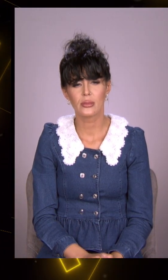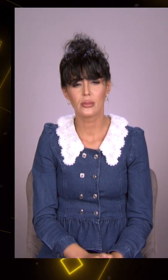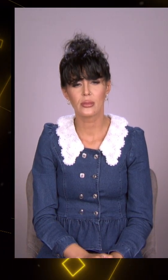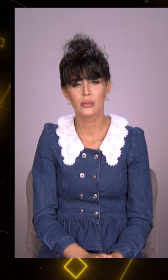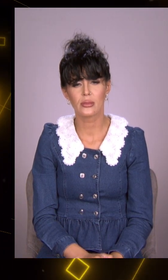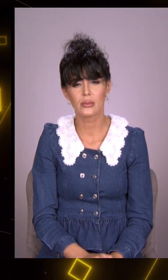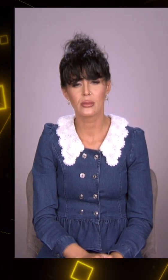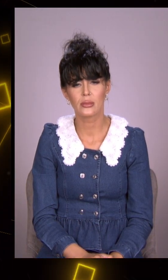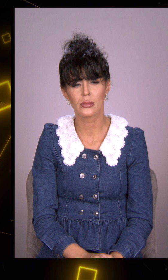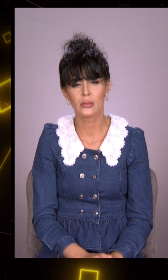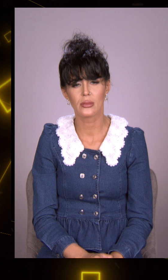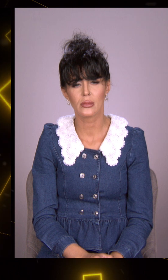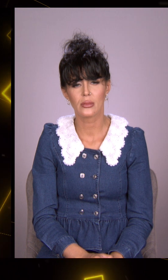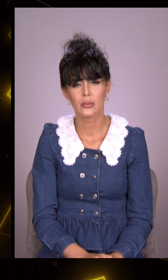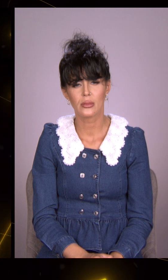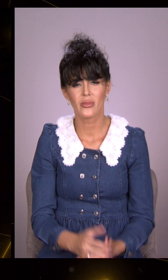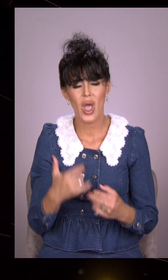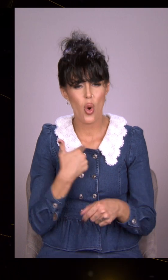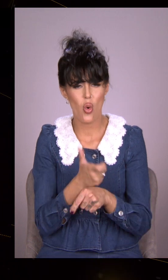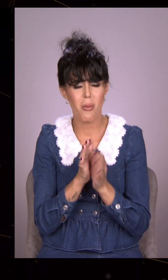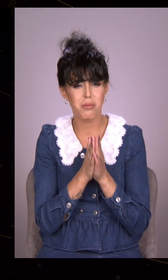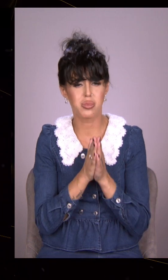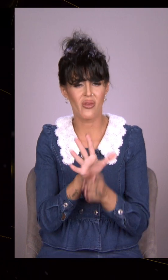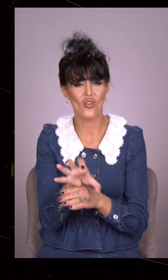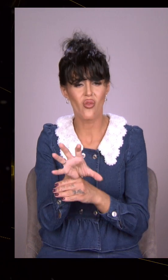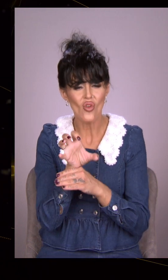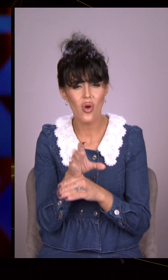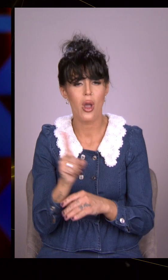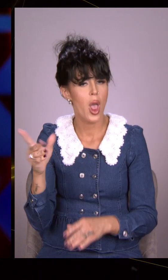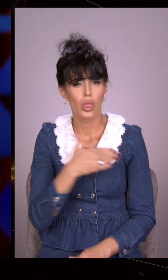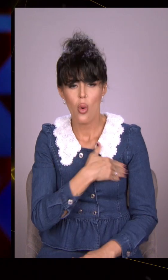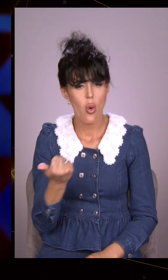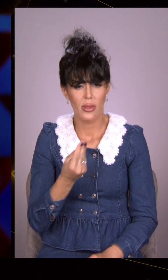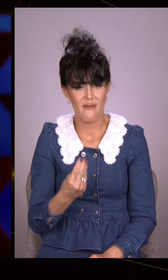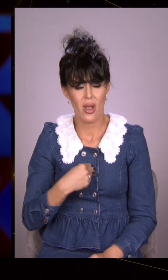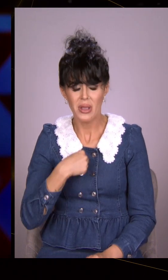Я дуже просила в них цю фотографію. Вони не хотіли мені давати.